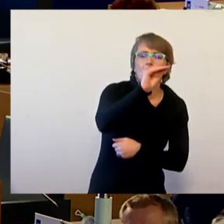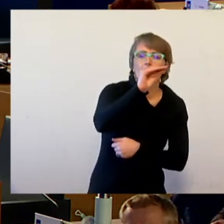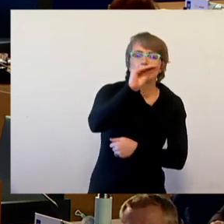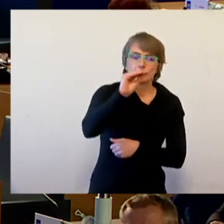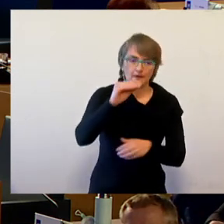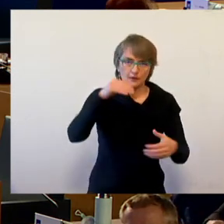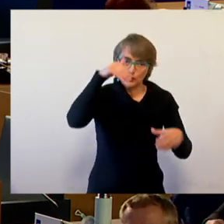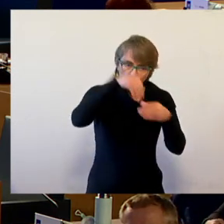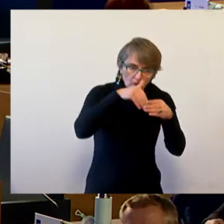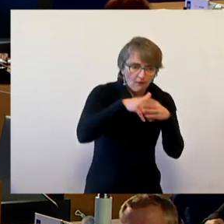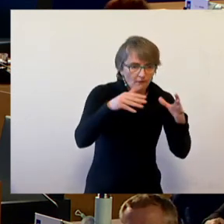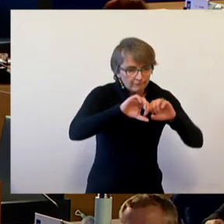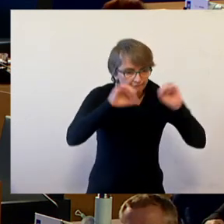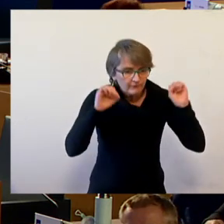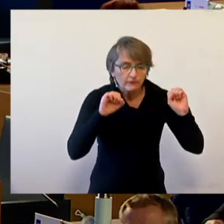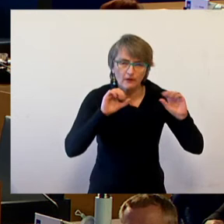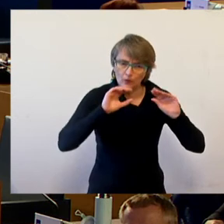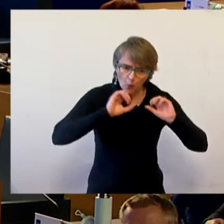sa stratégie RH.